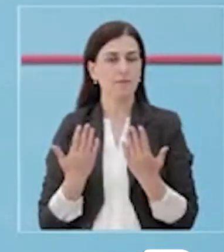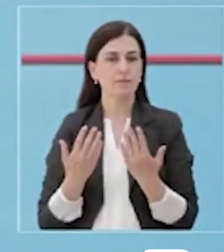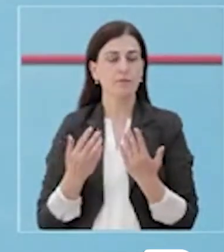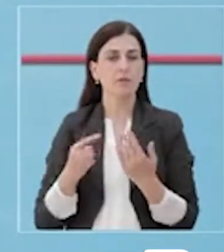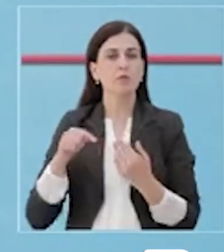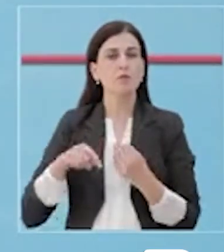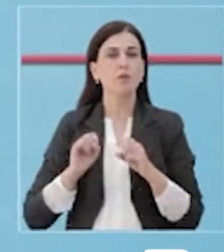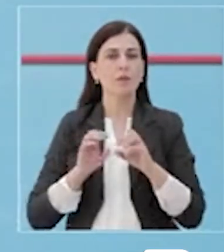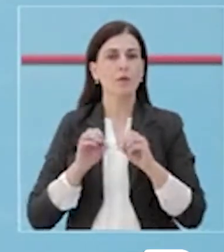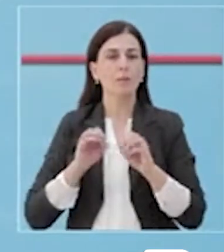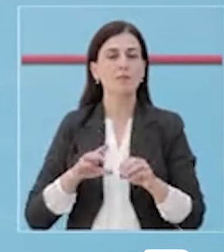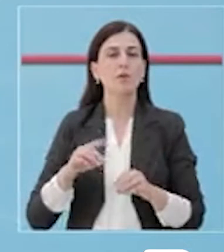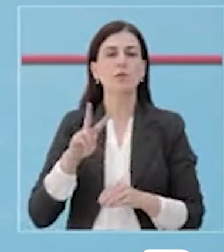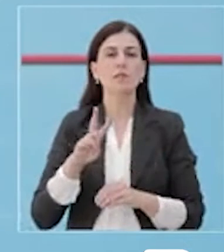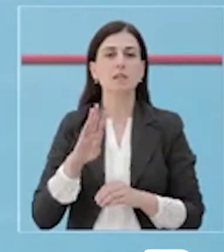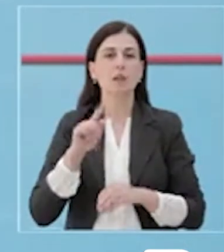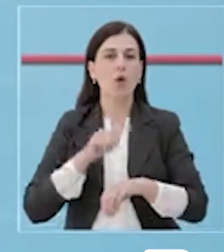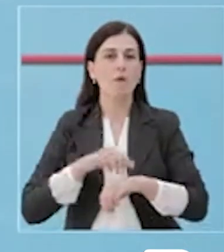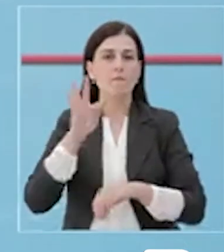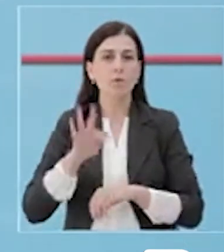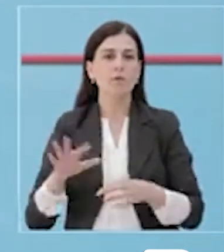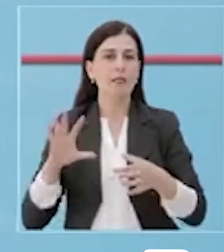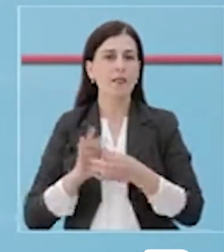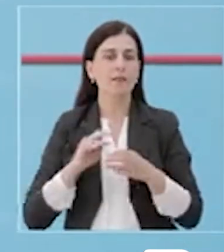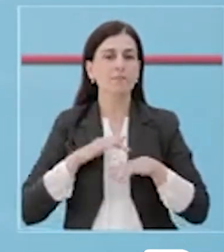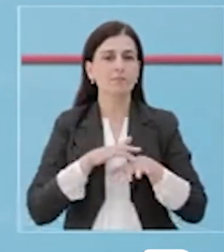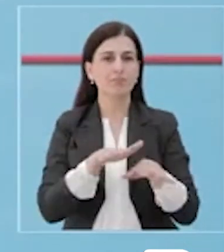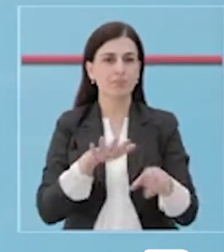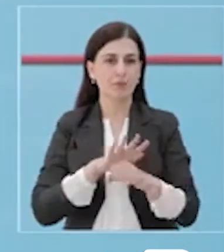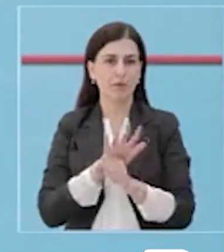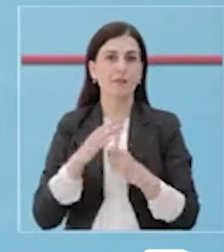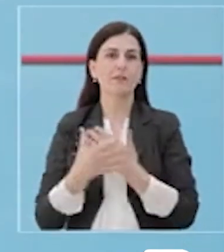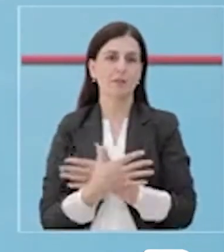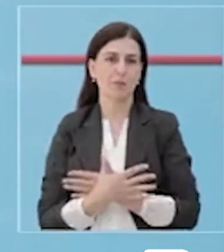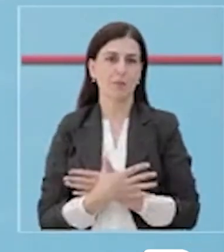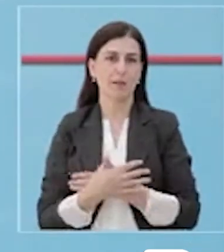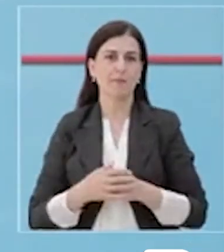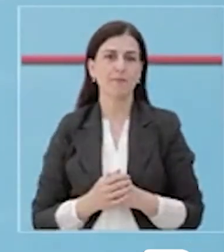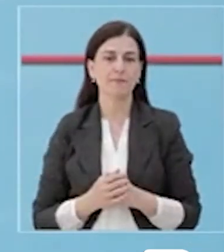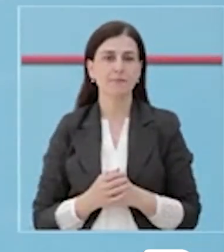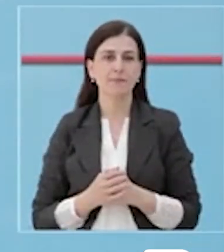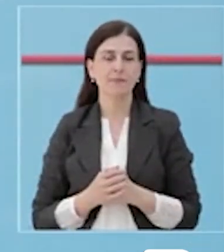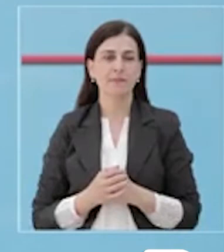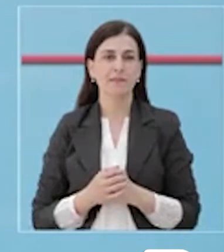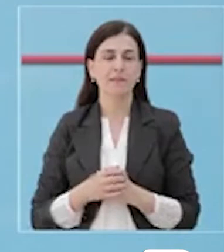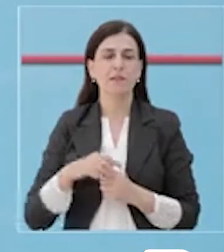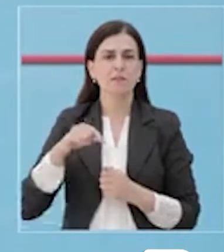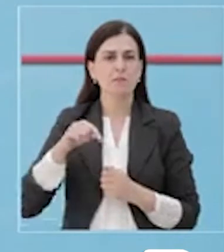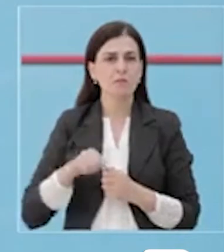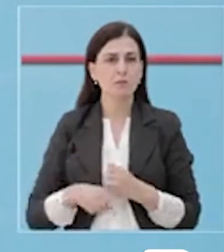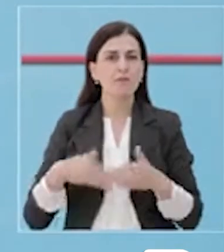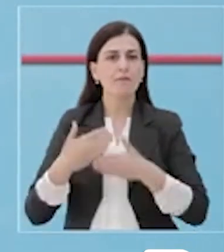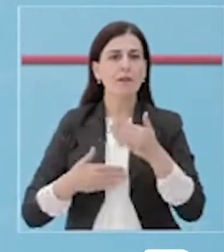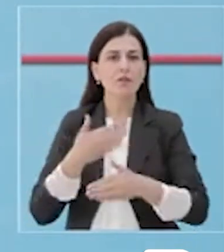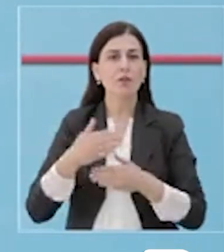Mirdita, ju bëjmë dije të dhënat e 24 orëve të fundit mbi situatën epidemiologjike të COVID-19 në vendin tonë. Në